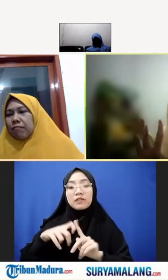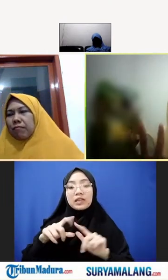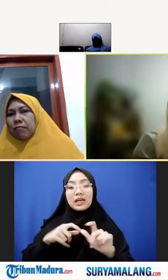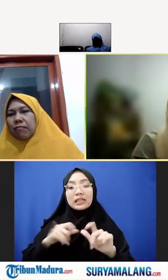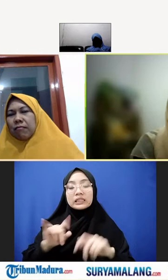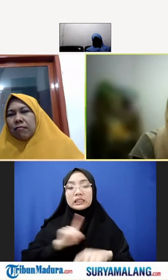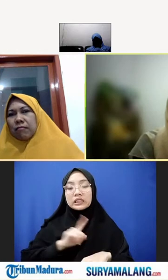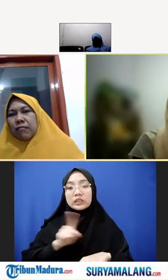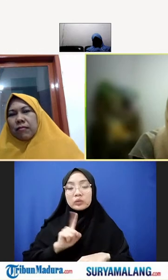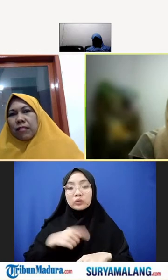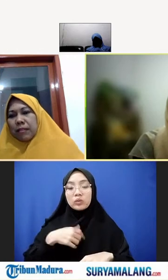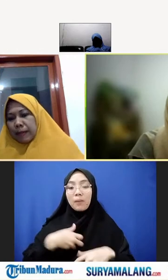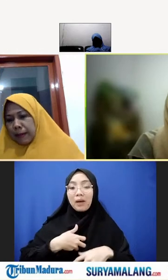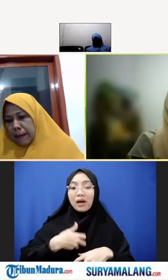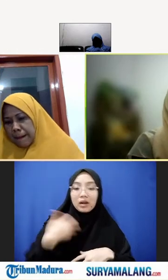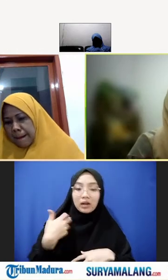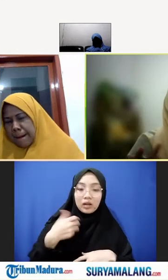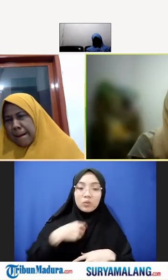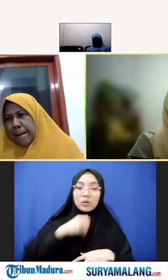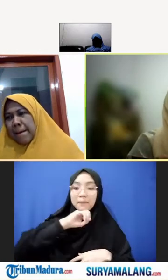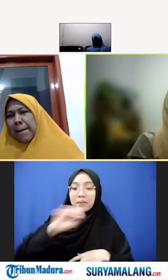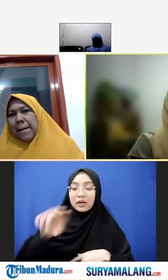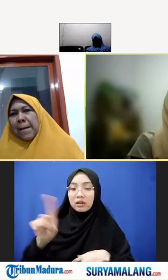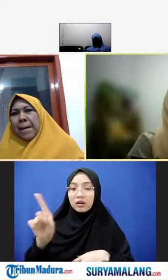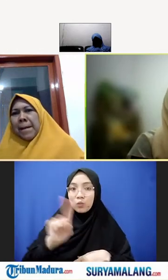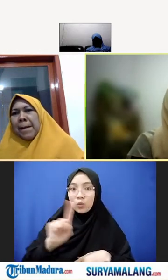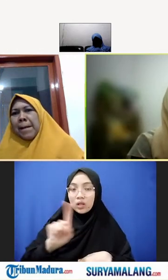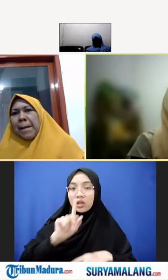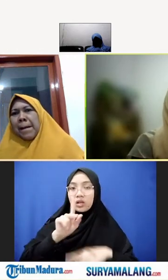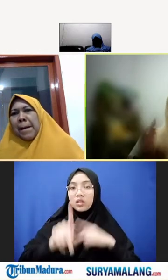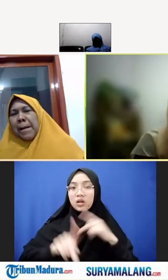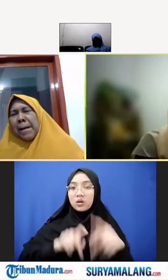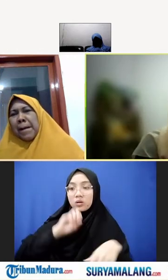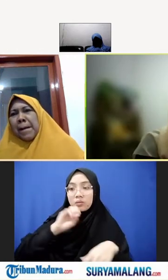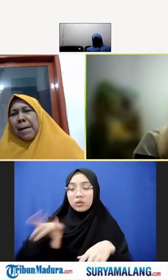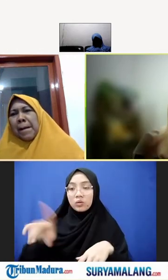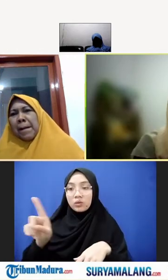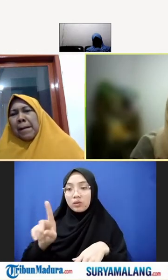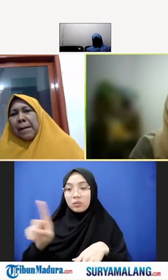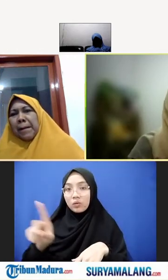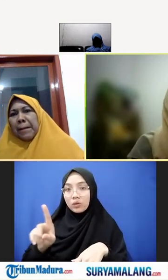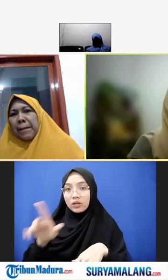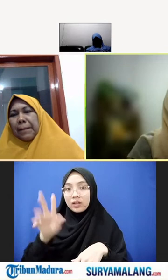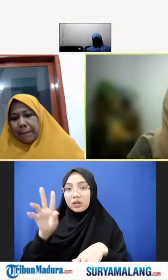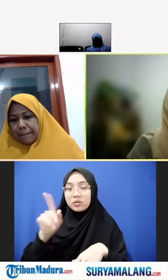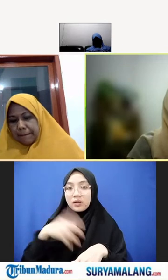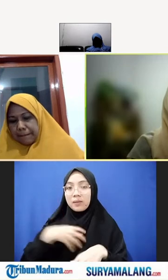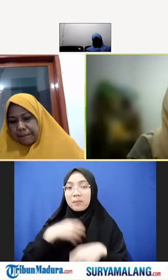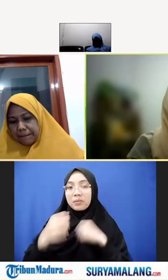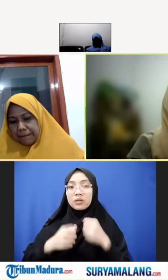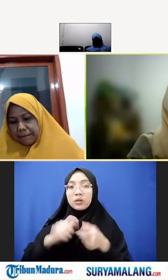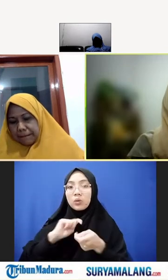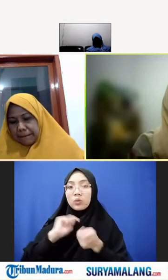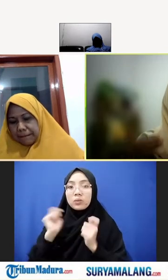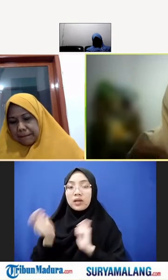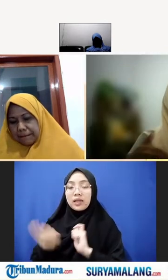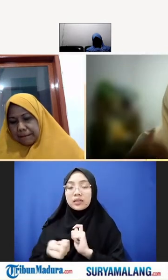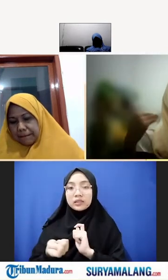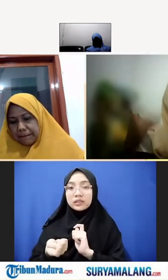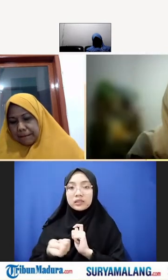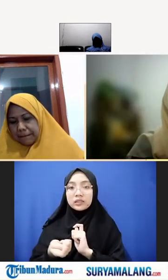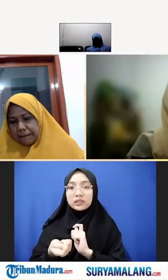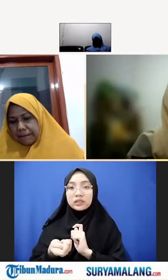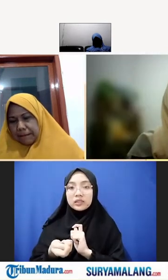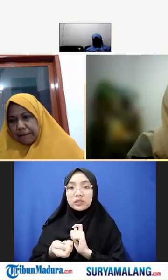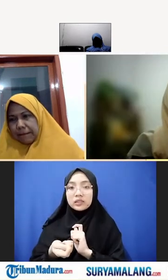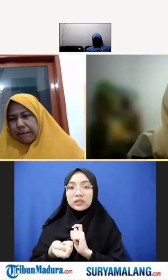marah, aku nggak boleh lempar. Nah, kalau dibilang nggak boleh lempar, berarti harus ada perilaku penggantinya, kan? Kalau supaya